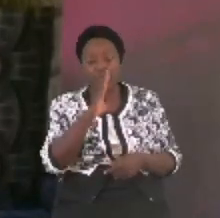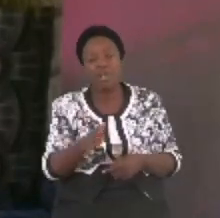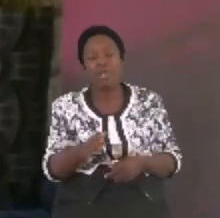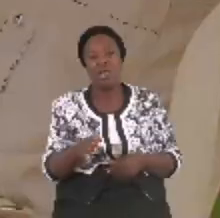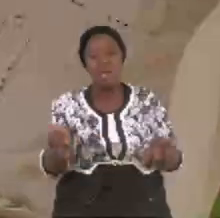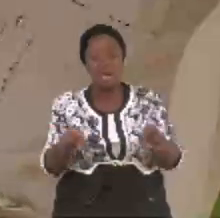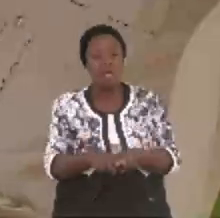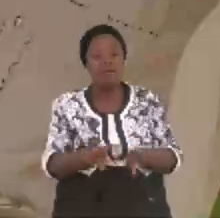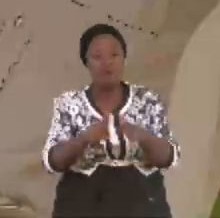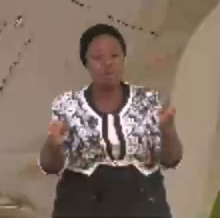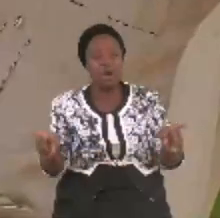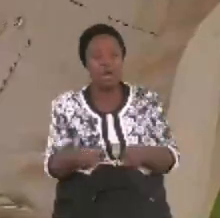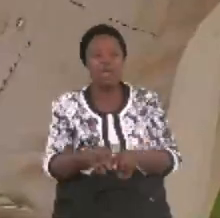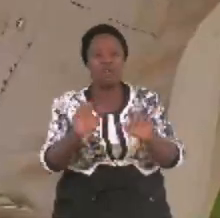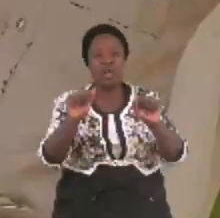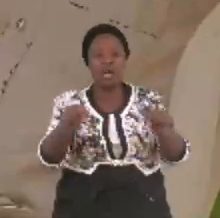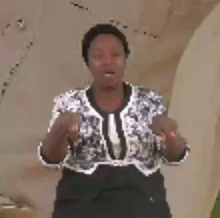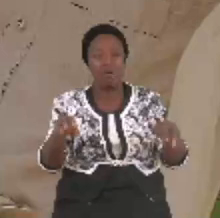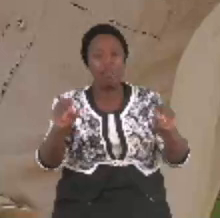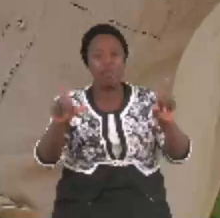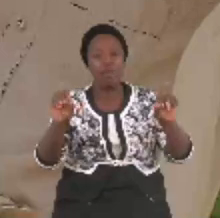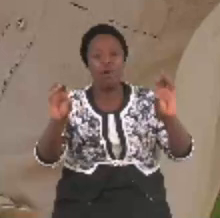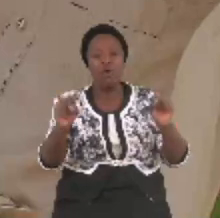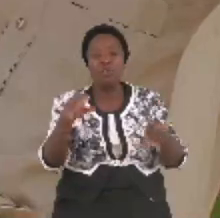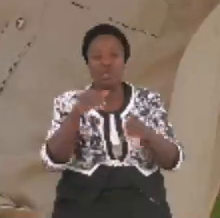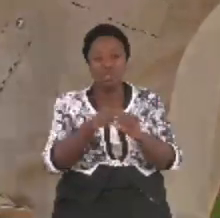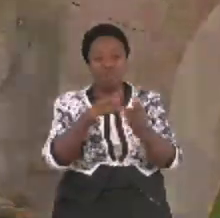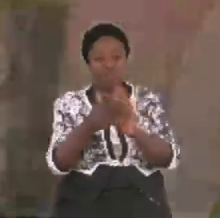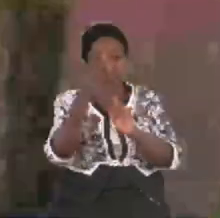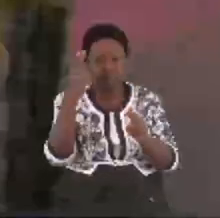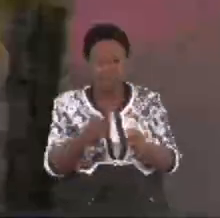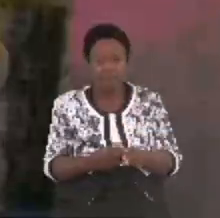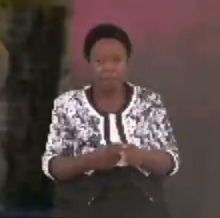ouvert qu'Apollos au nom de Jésus. Ils ont expliqué,